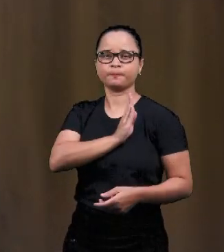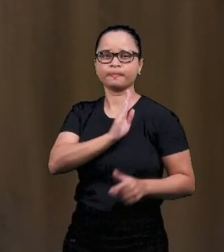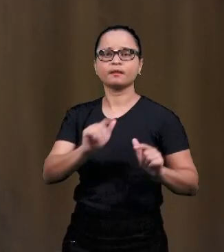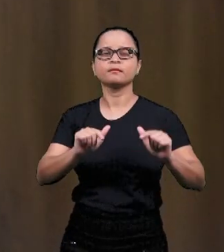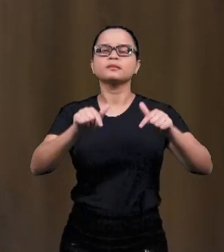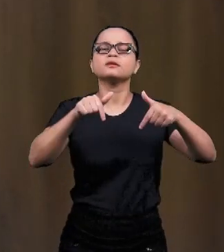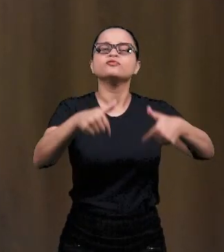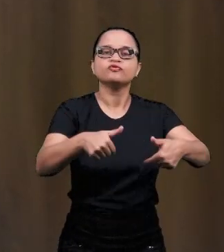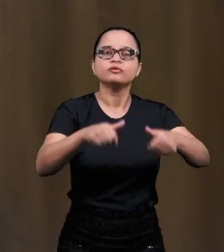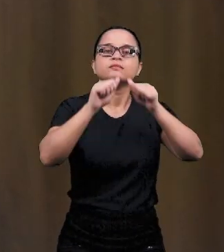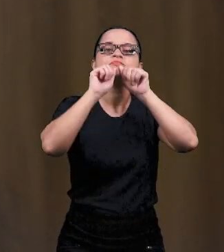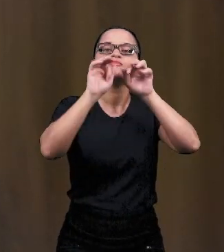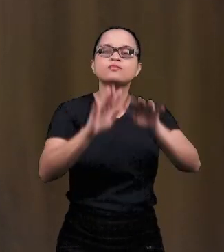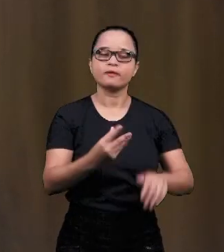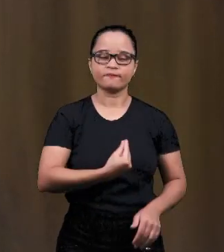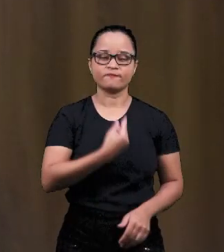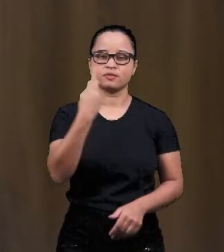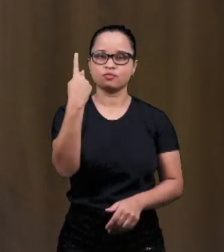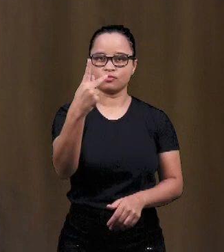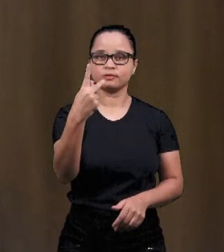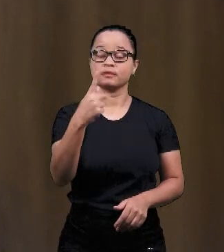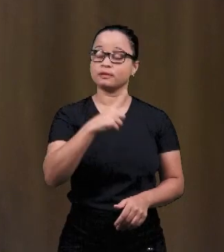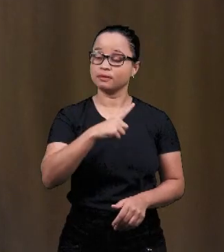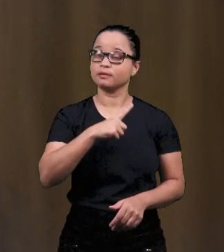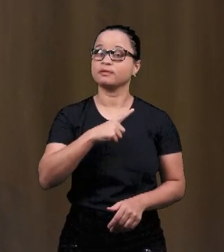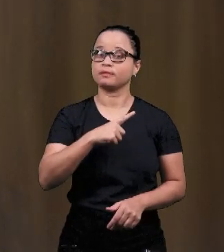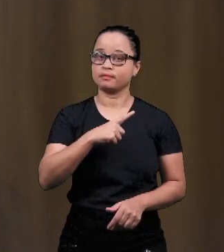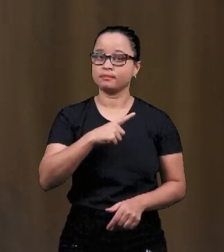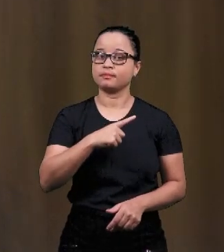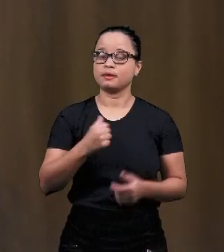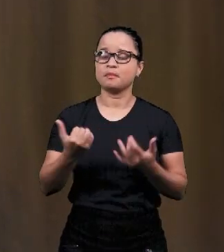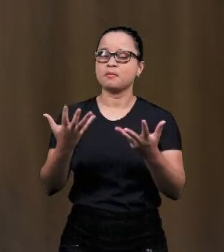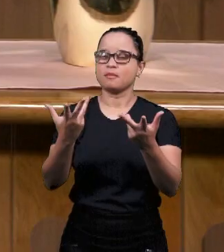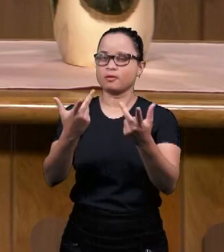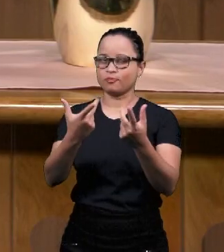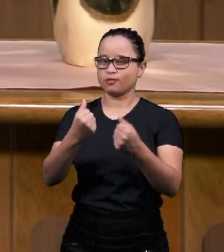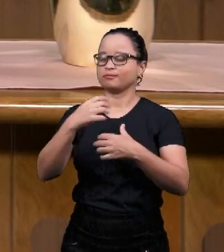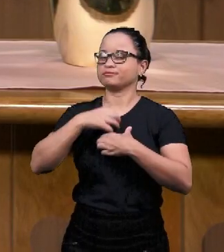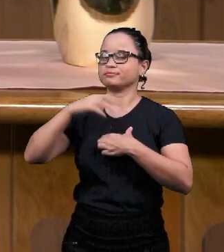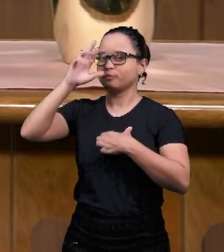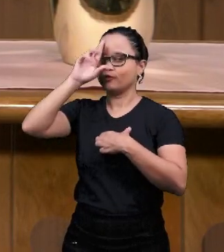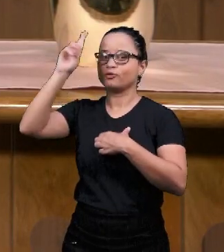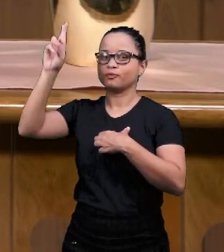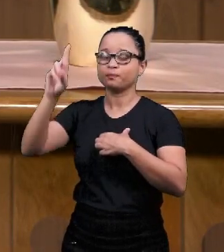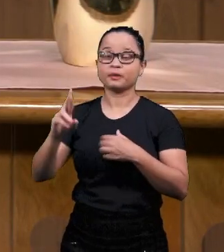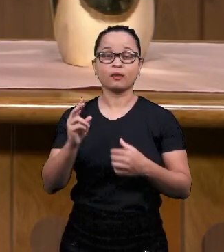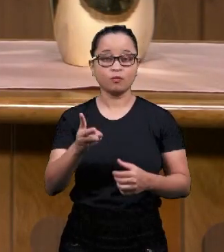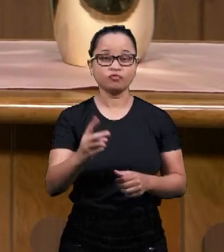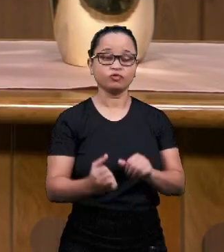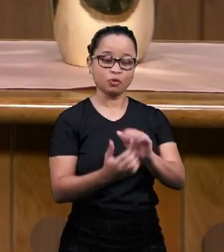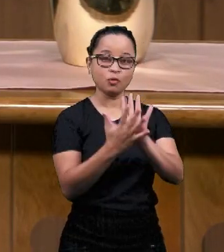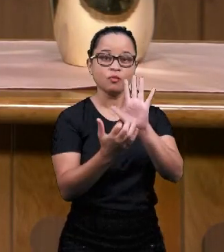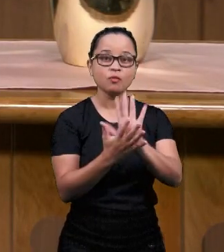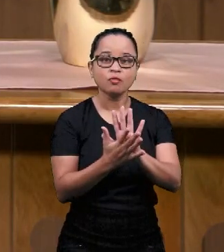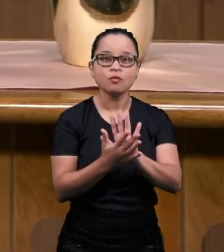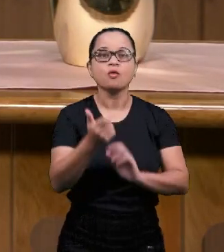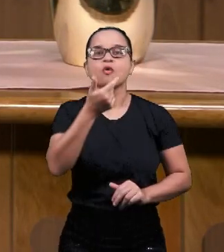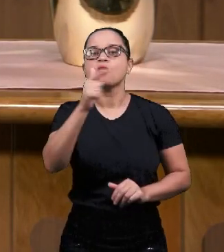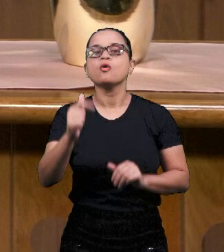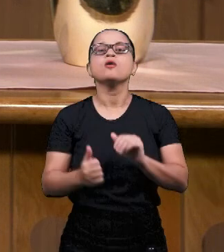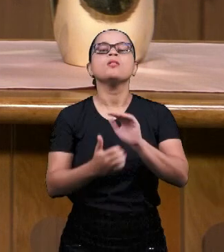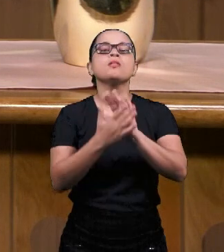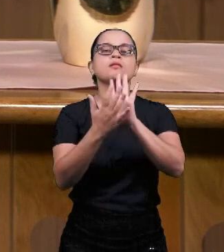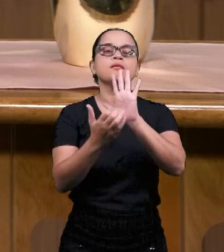действовать в вашей жизни и принести вам благословение от Господа. Мы продолжим поклоняться Ему,